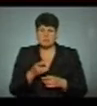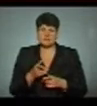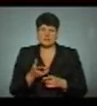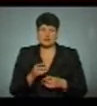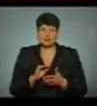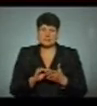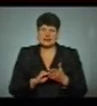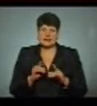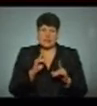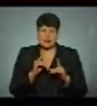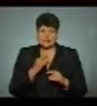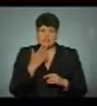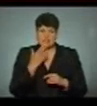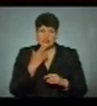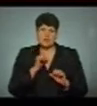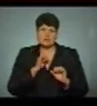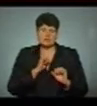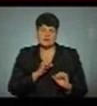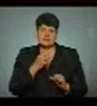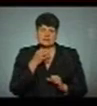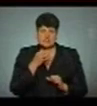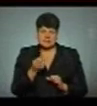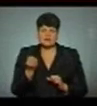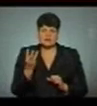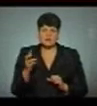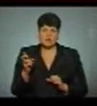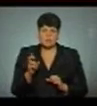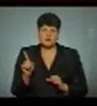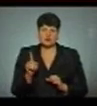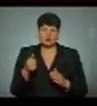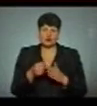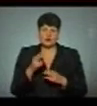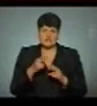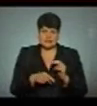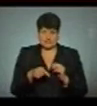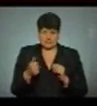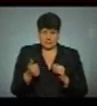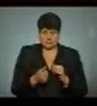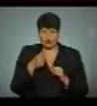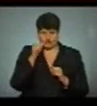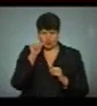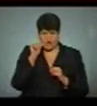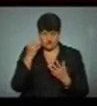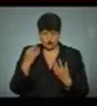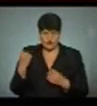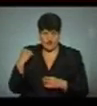безпеки Олексій Данілов, він сказав на брифінгу 13 березня, що до кінця тижня, це тобто до вчорашнього